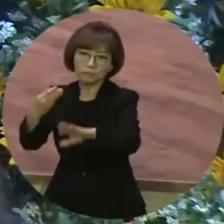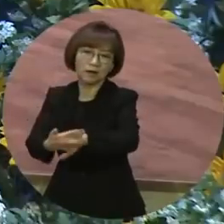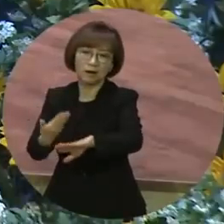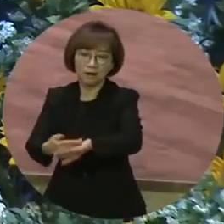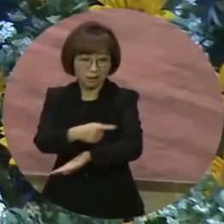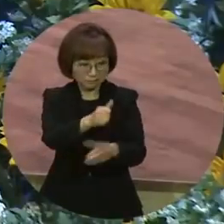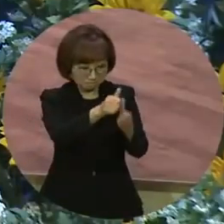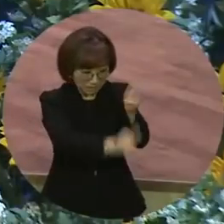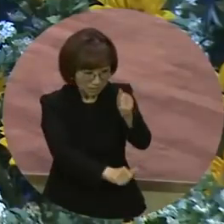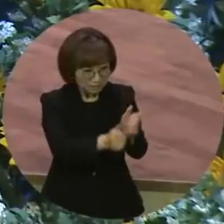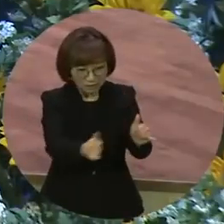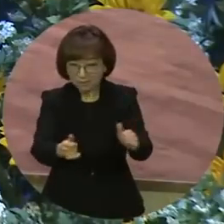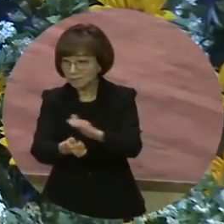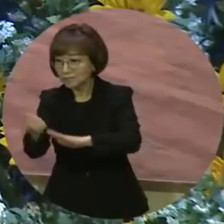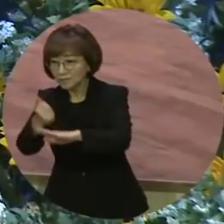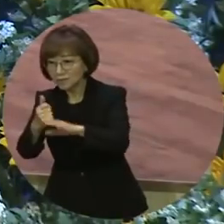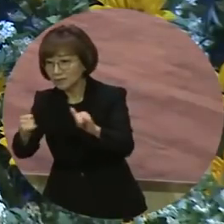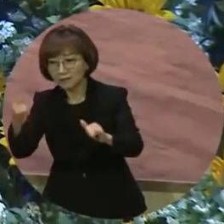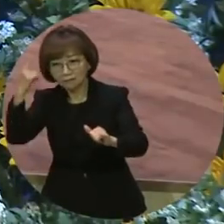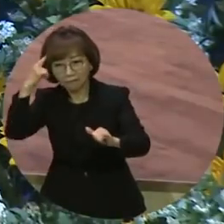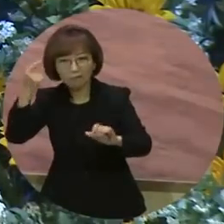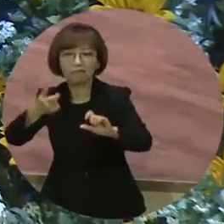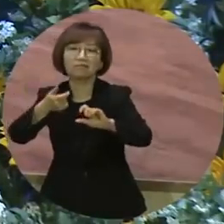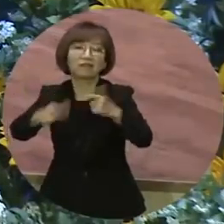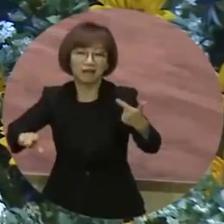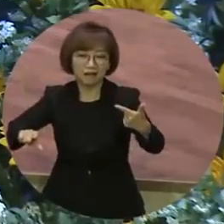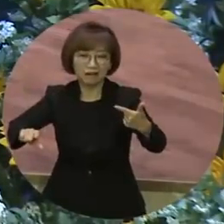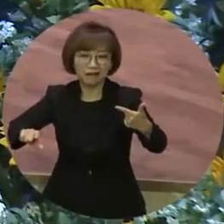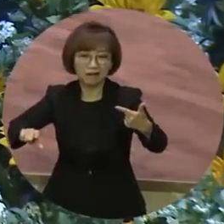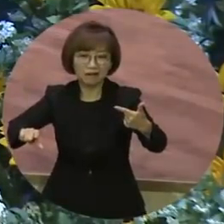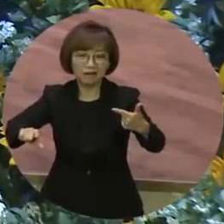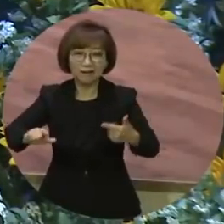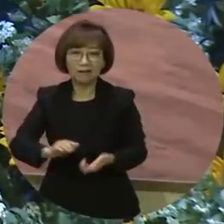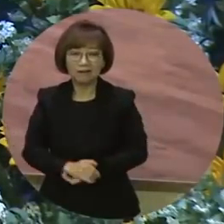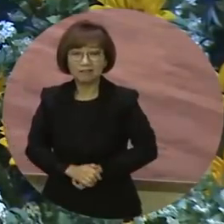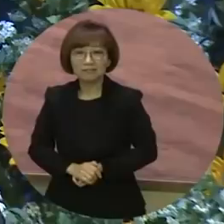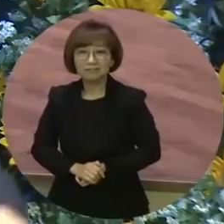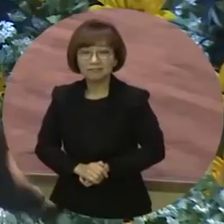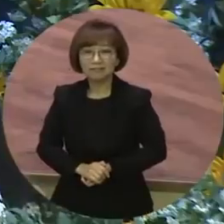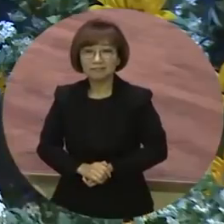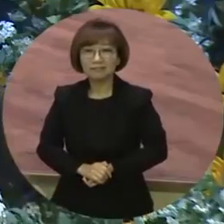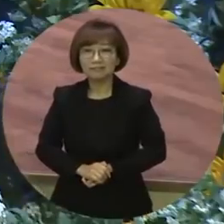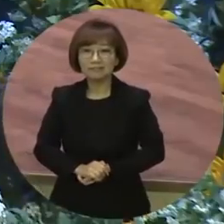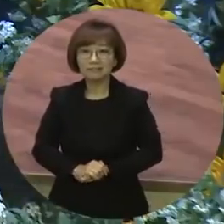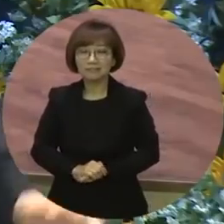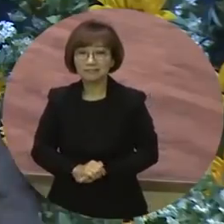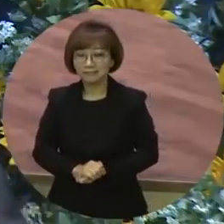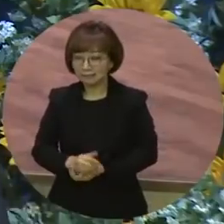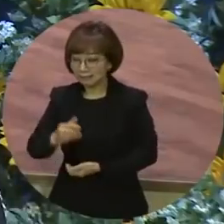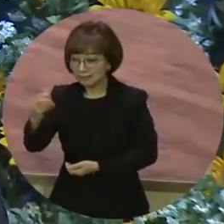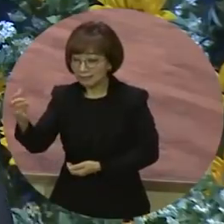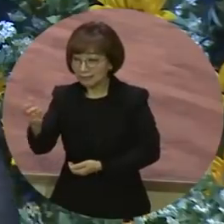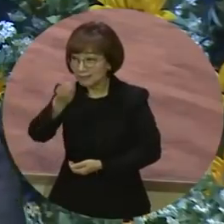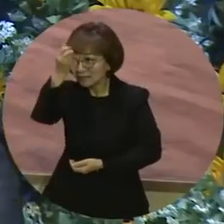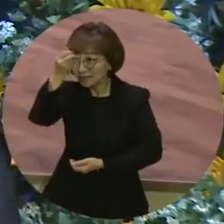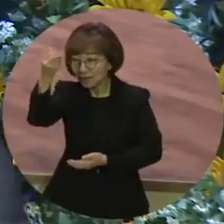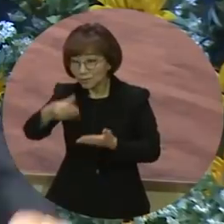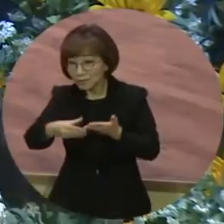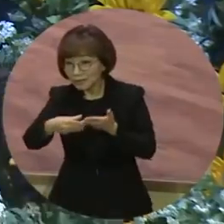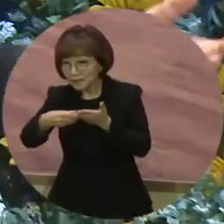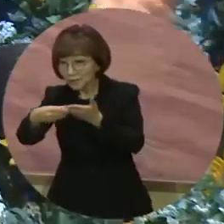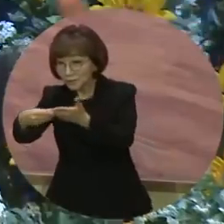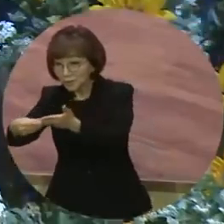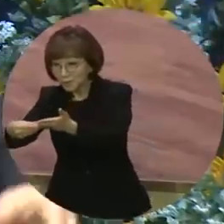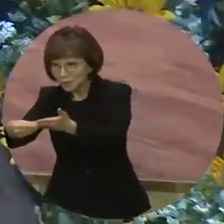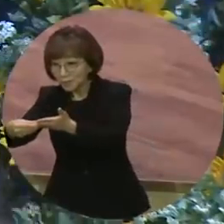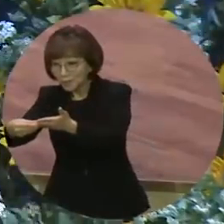사람은 다릅니다. DNA가. 성령도 받는다가 쉬운 말이 아니에요. 어떻게 인도받아요? 이 복잡한 세상에. 여러